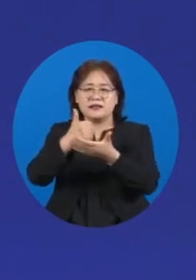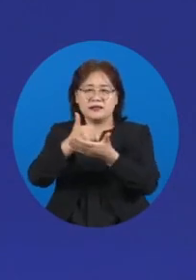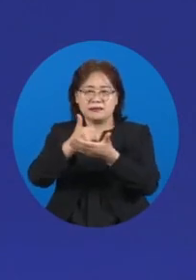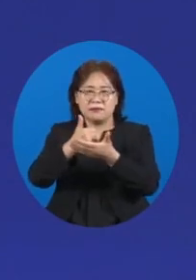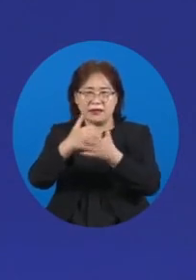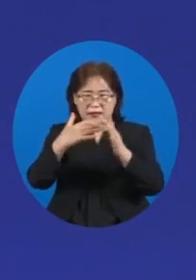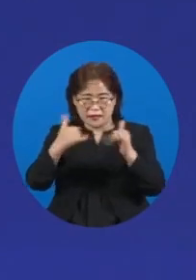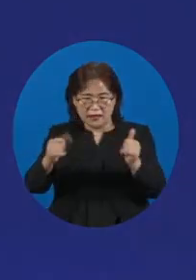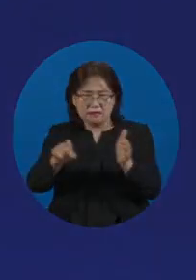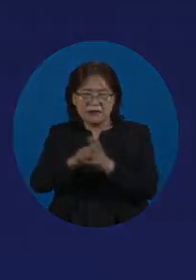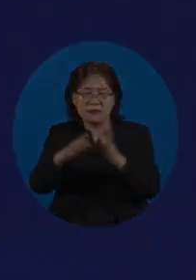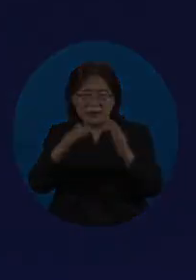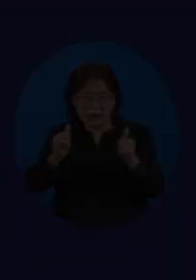있기를 바랍니다